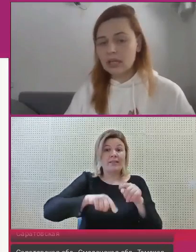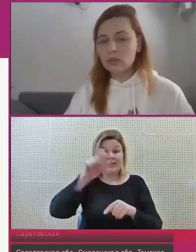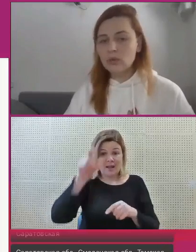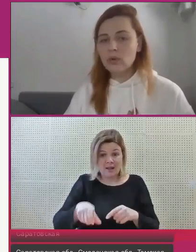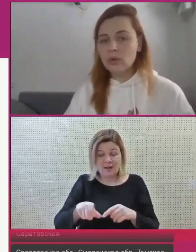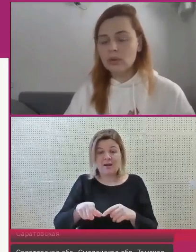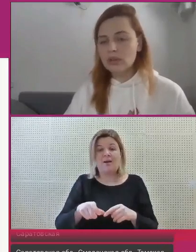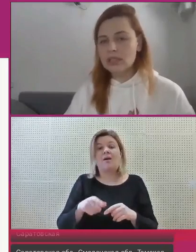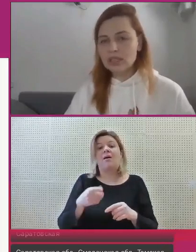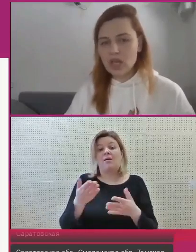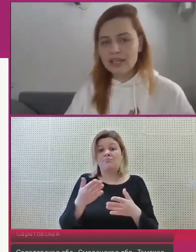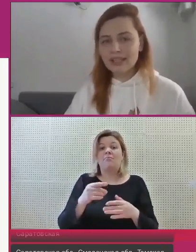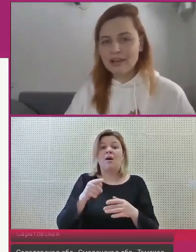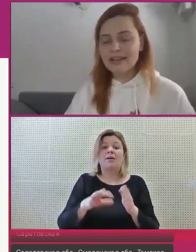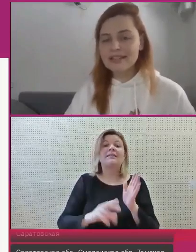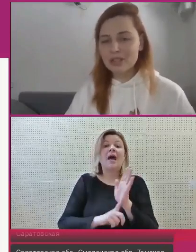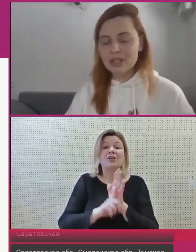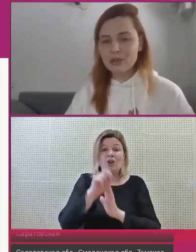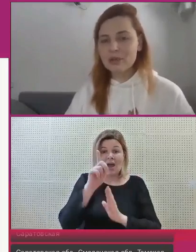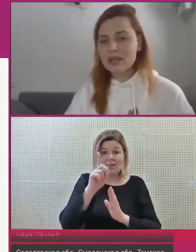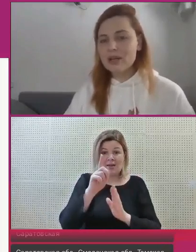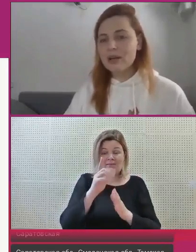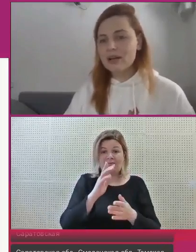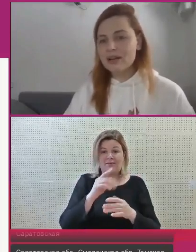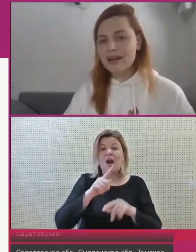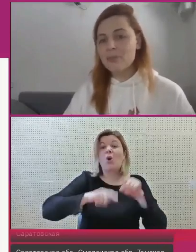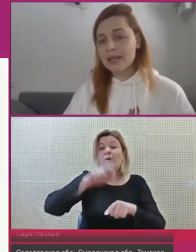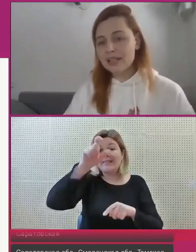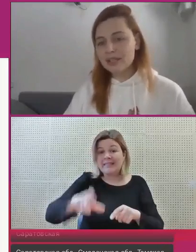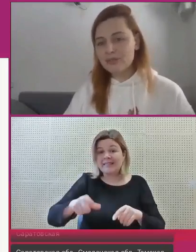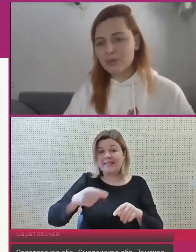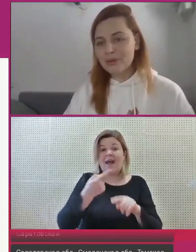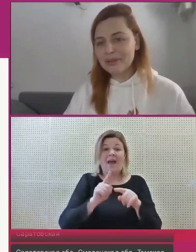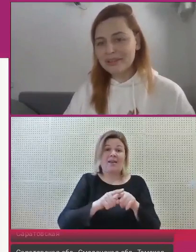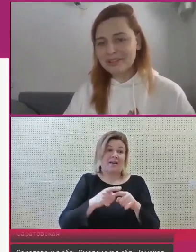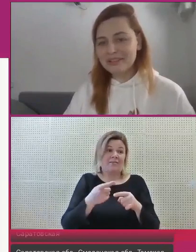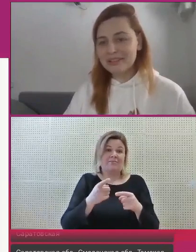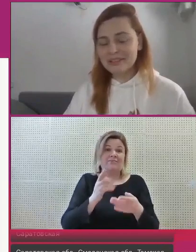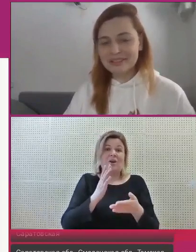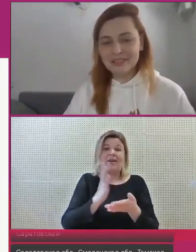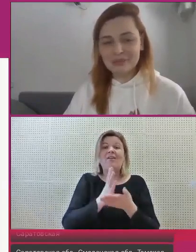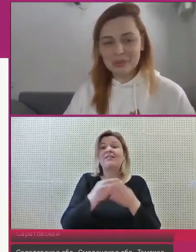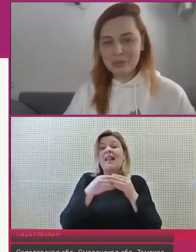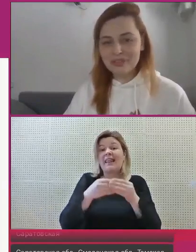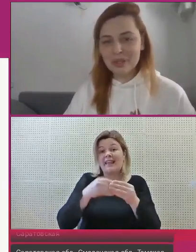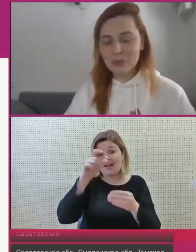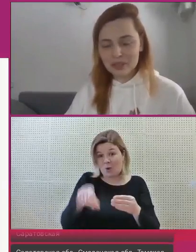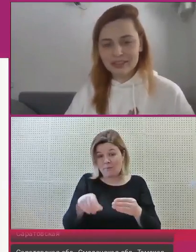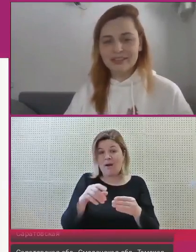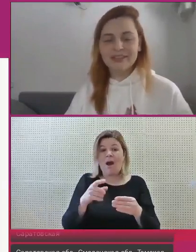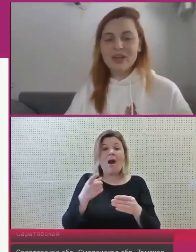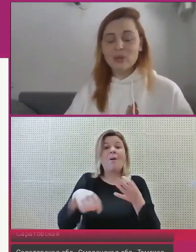родитель, да, то он изначально является лидером, а проект его – это его